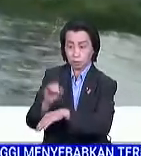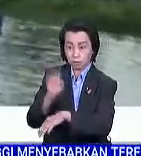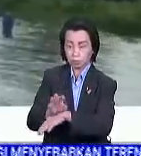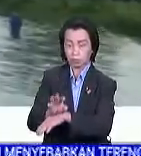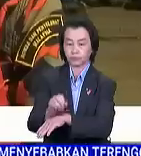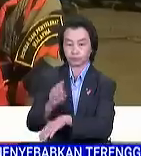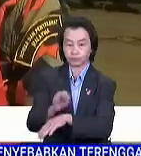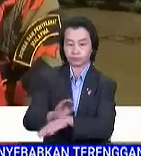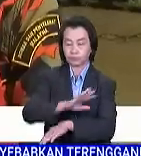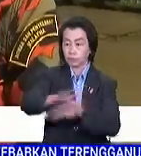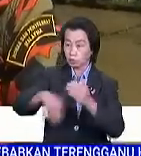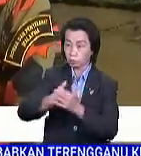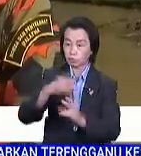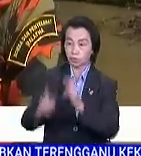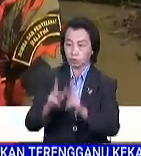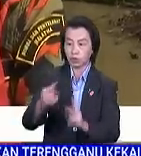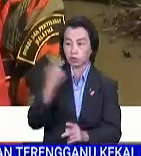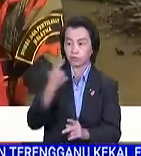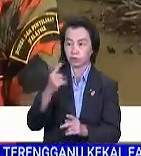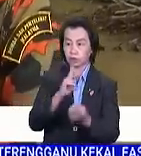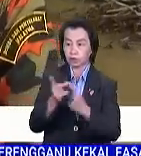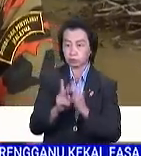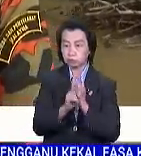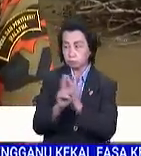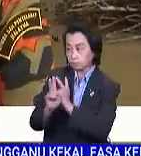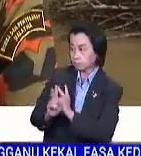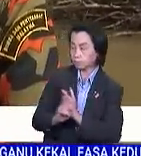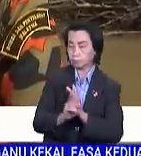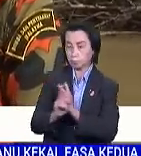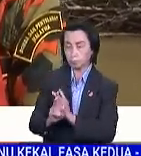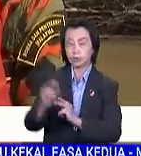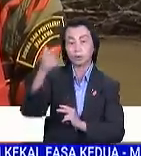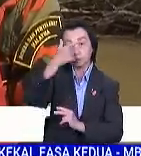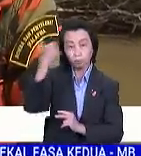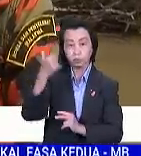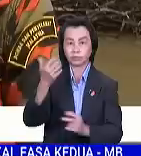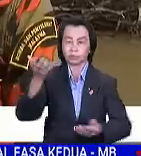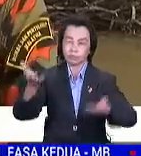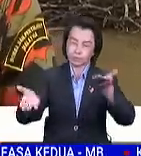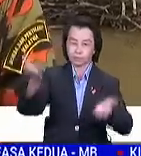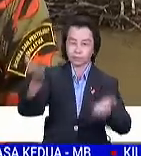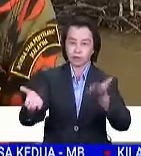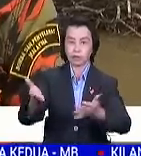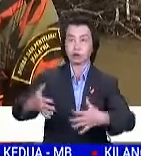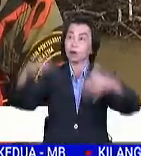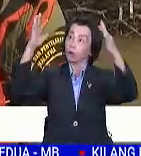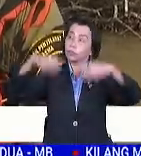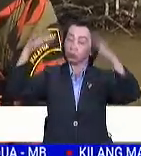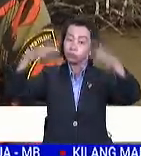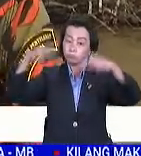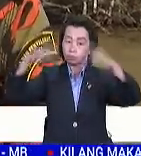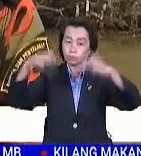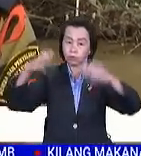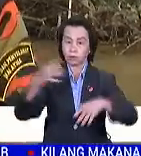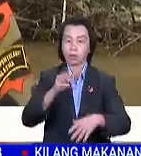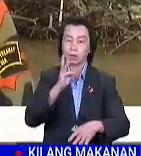supaya semua keada berag-aga seb kemungkinan hujan berlaku